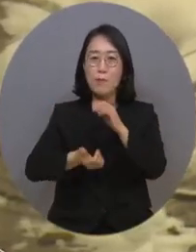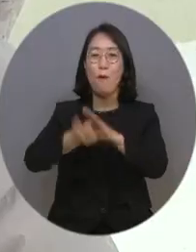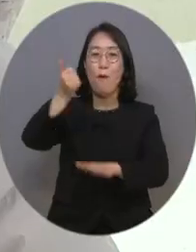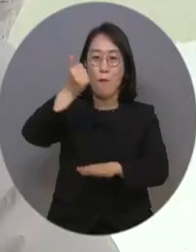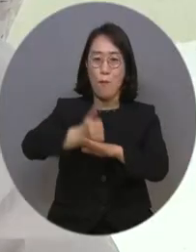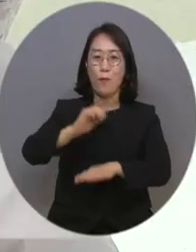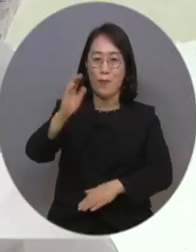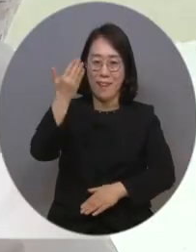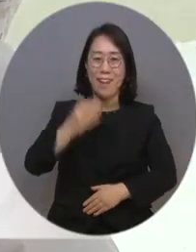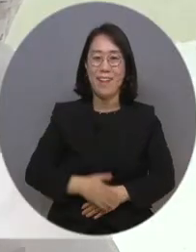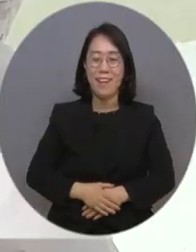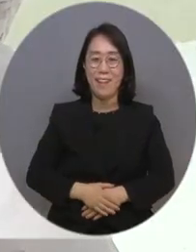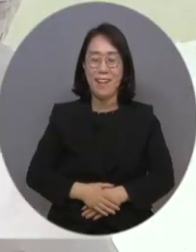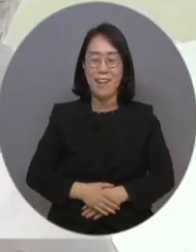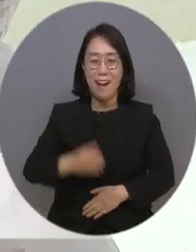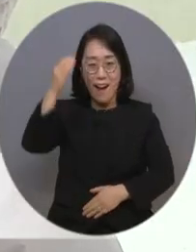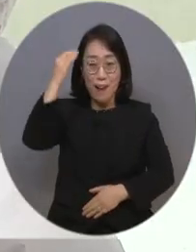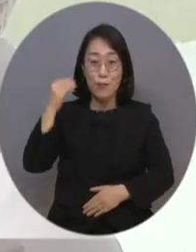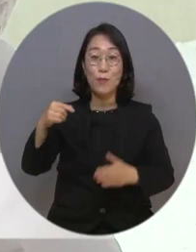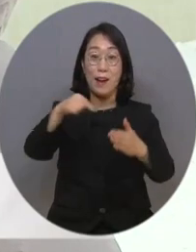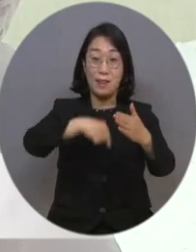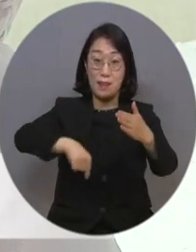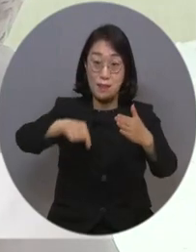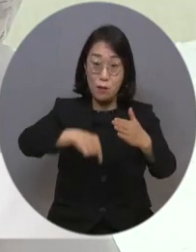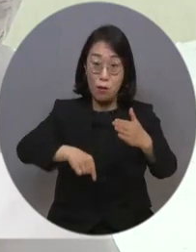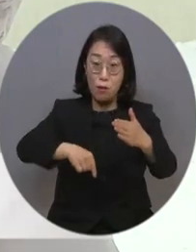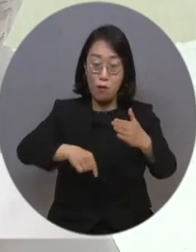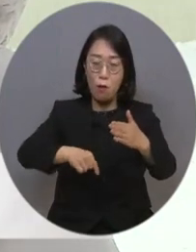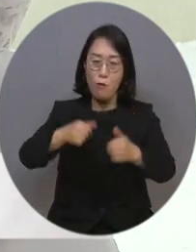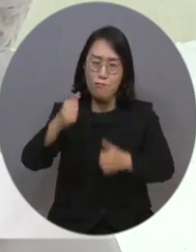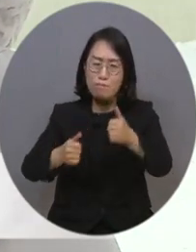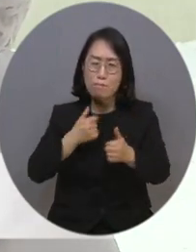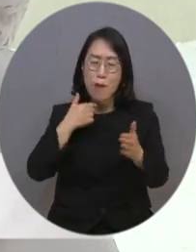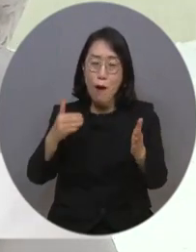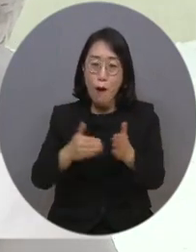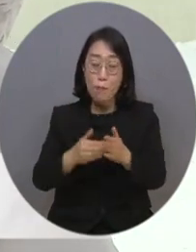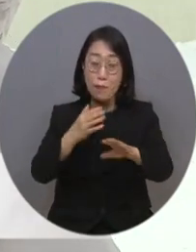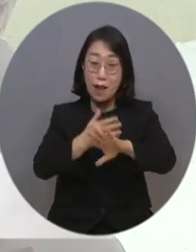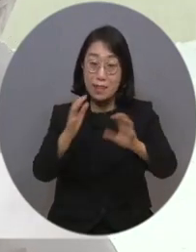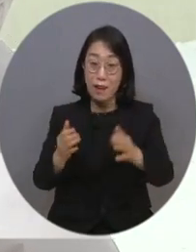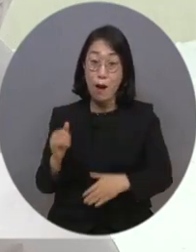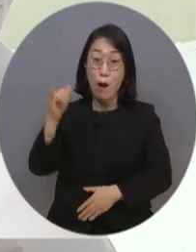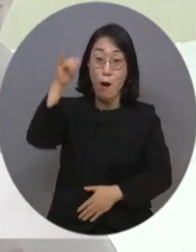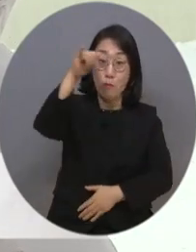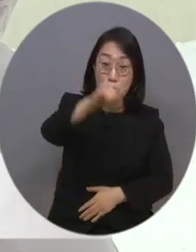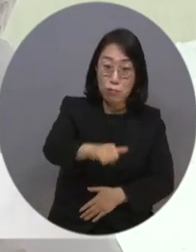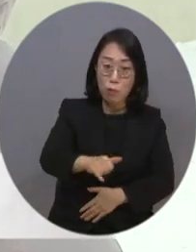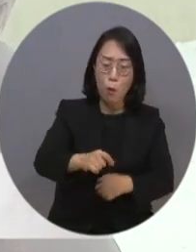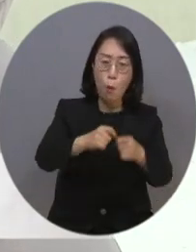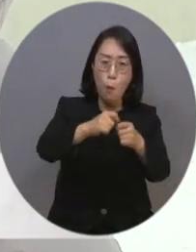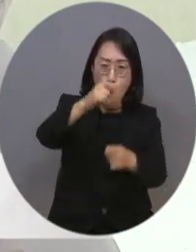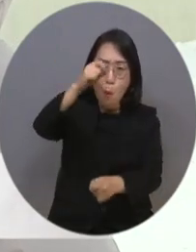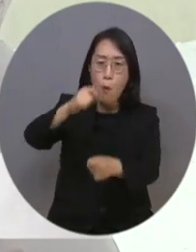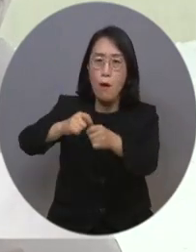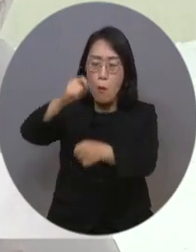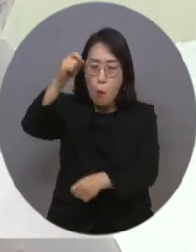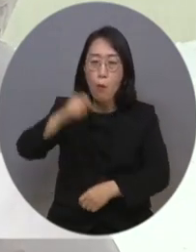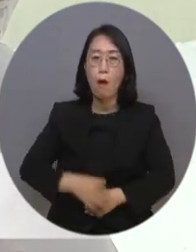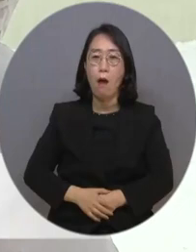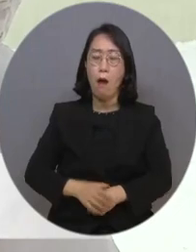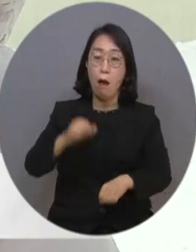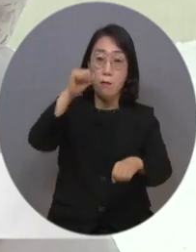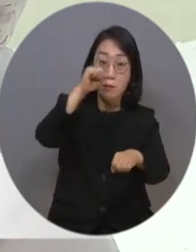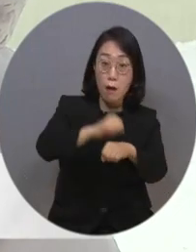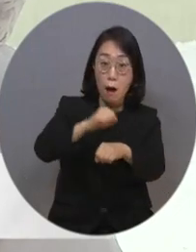했습니다 국내에서만 개회를 하다가 이제 해외로 가니까 몇 십년씩 한 저에게 엄청